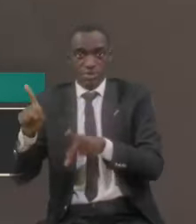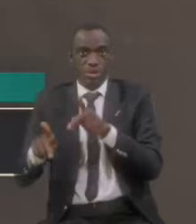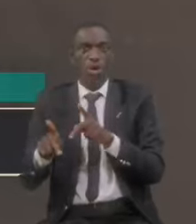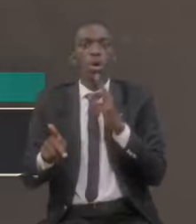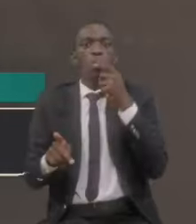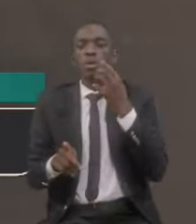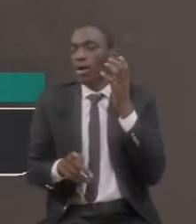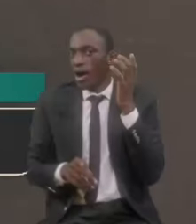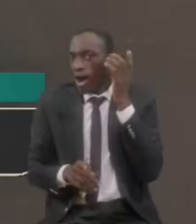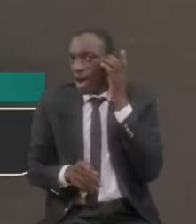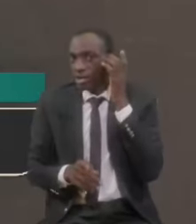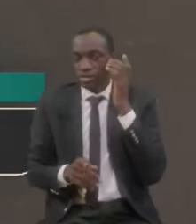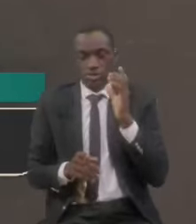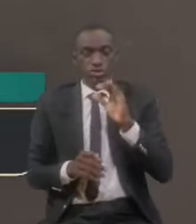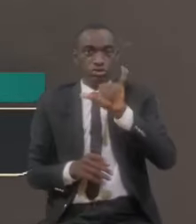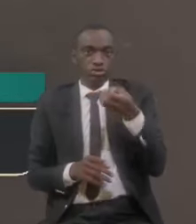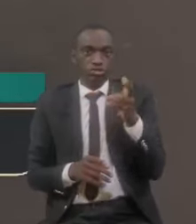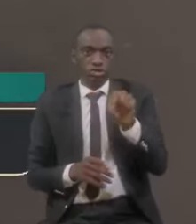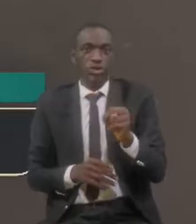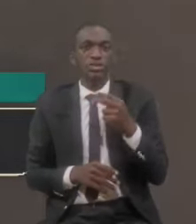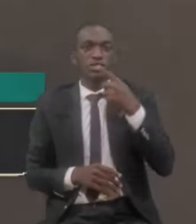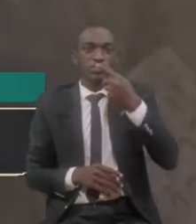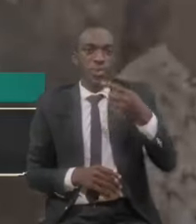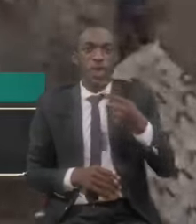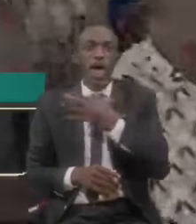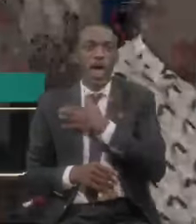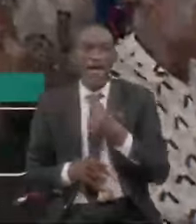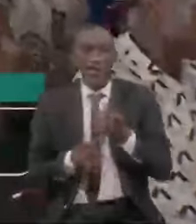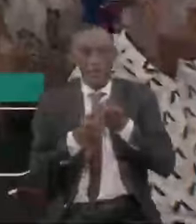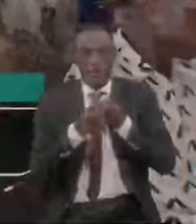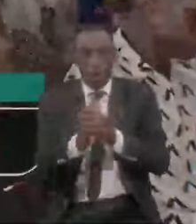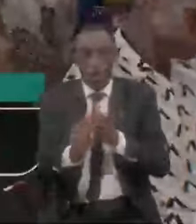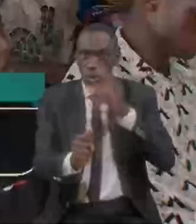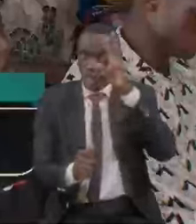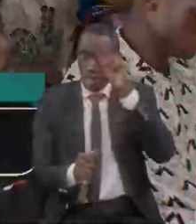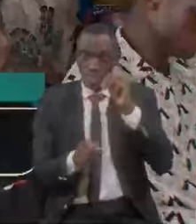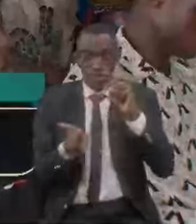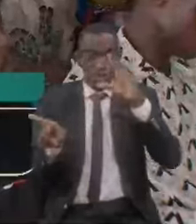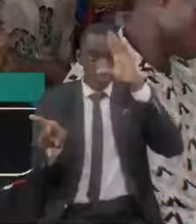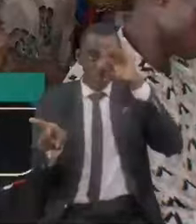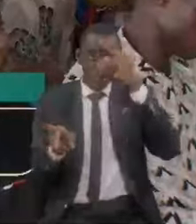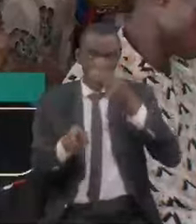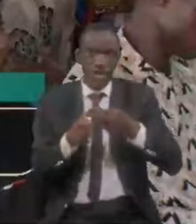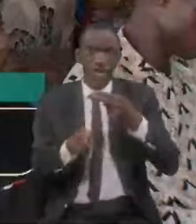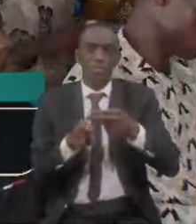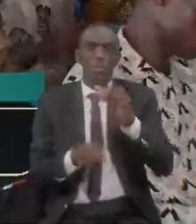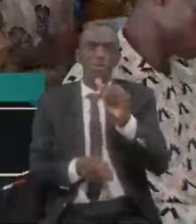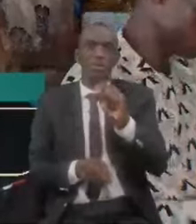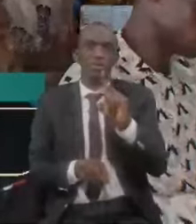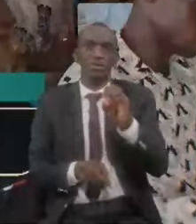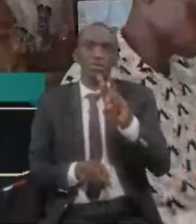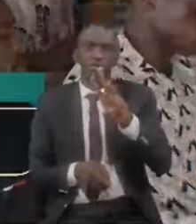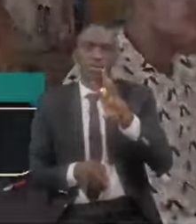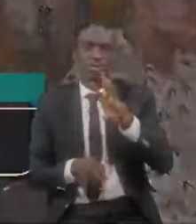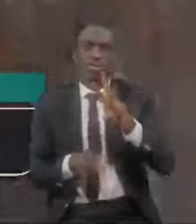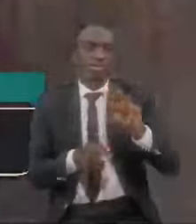André était frère de Simon-Pierre, était l'un des deux qui avait entendu les paroles de Jésus et qui avait